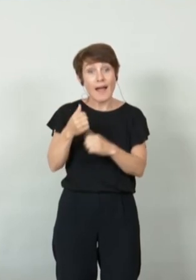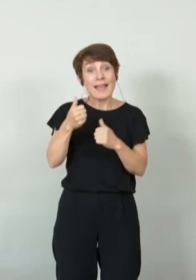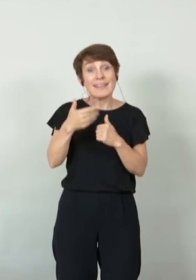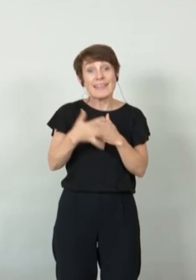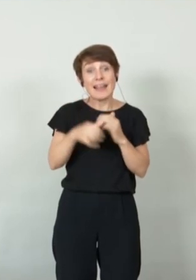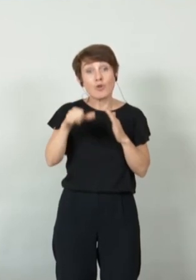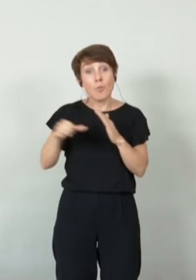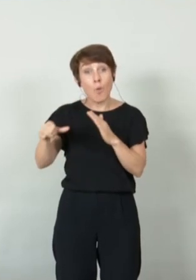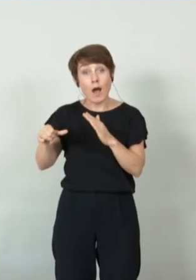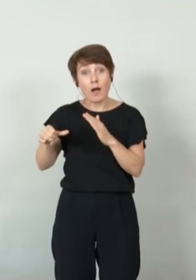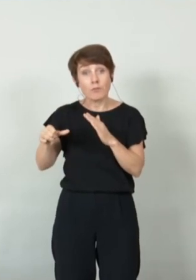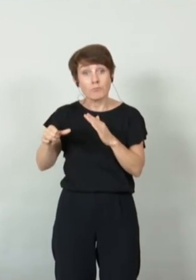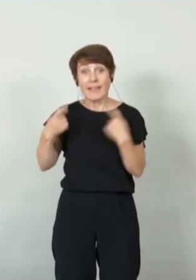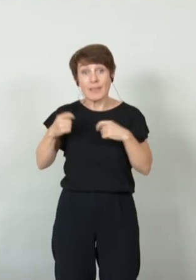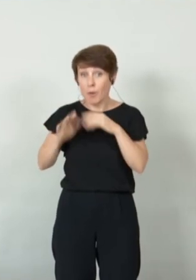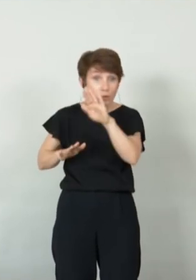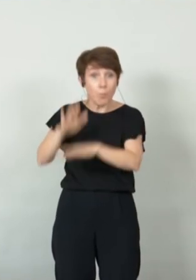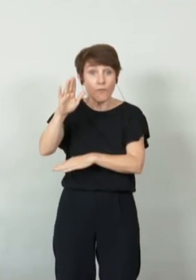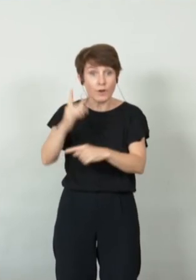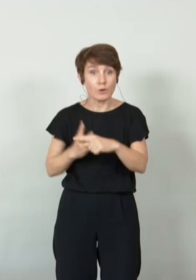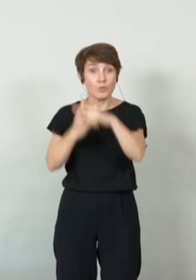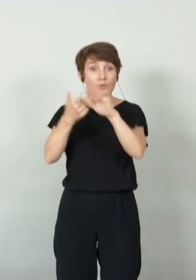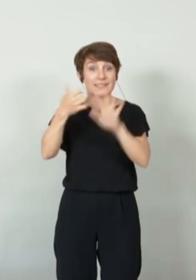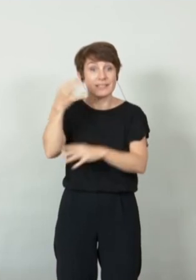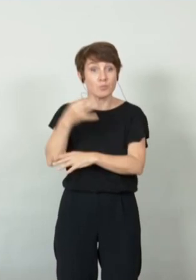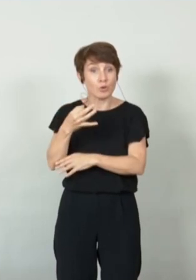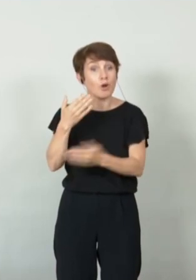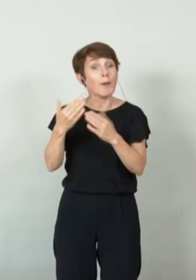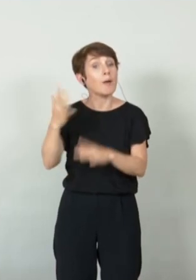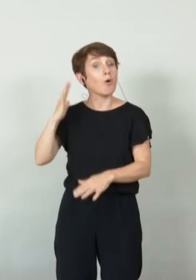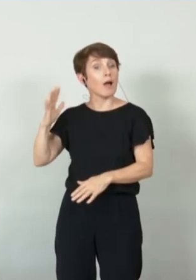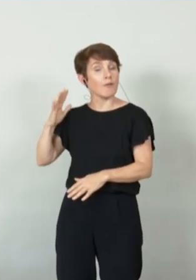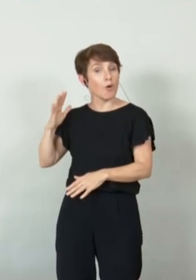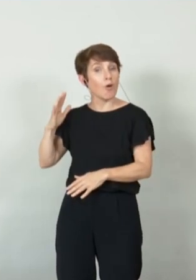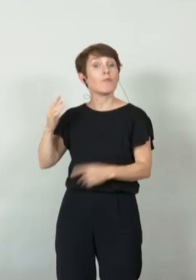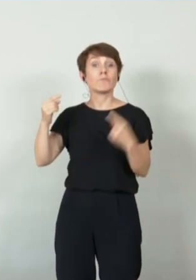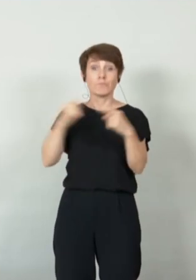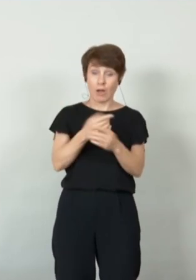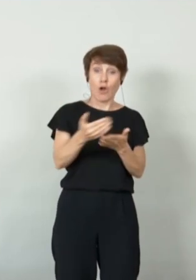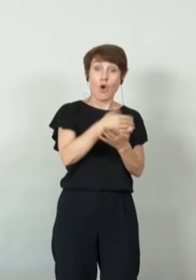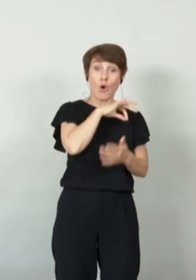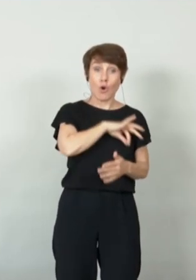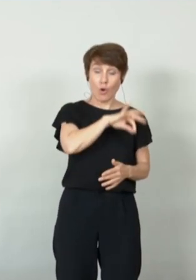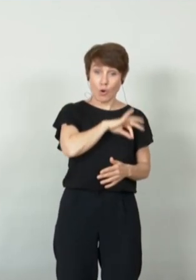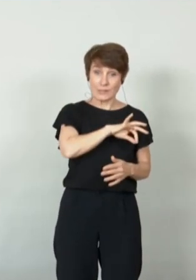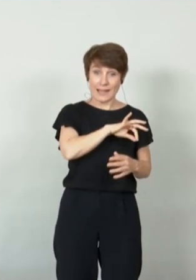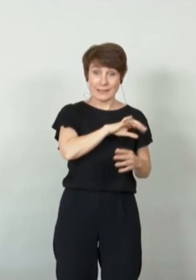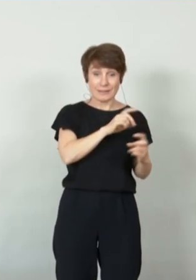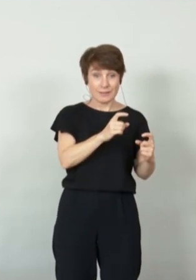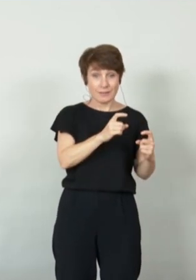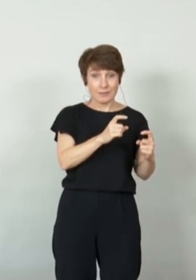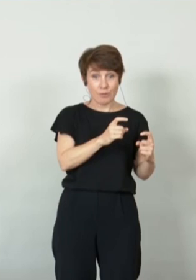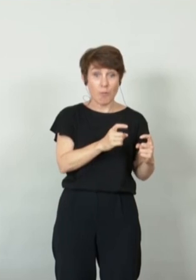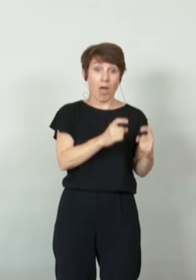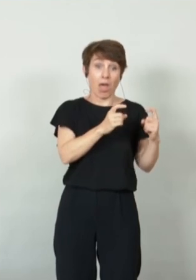faire bondir nos dépenses avec plus 6% par rapport à l'année précédente alors qu'en parallèle les recettes de gestion courante augmentées telles de moins de